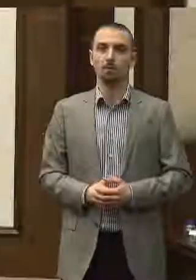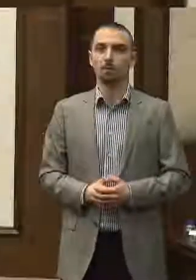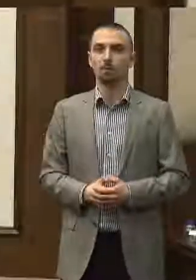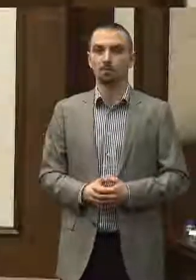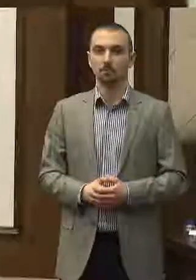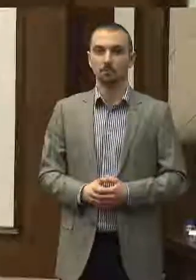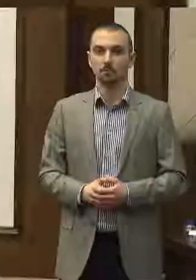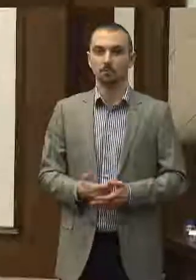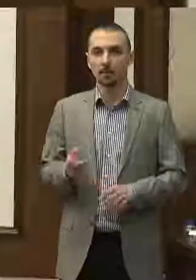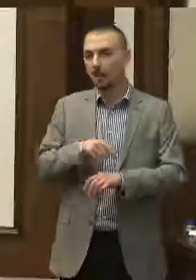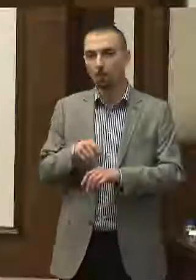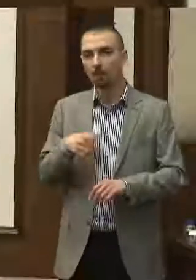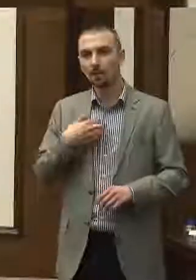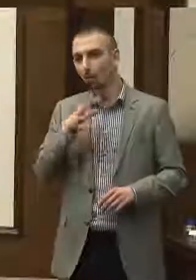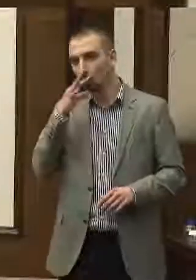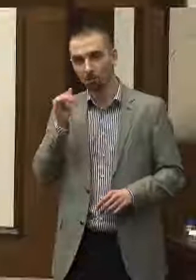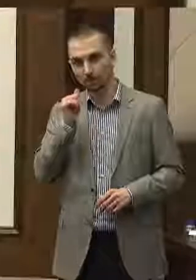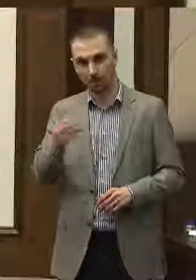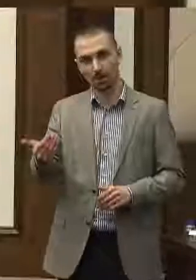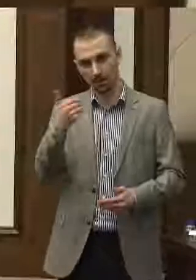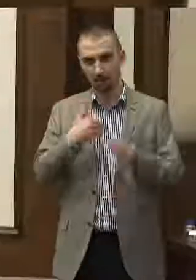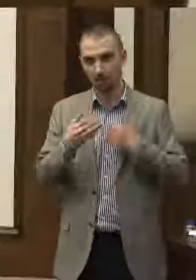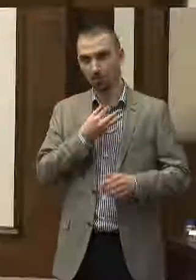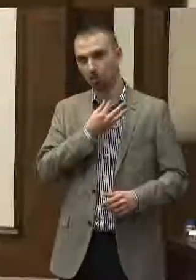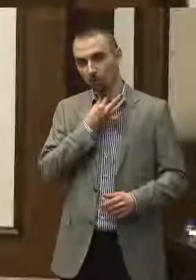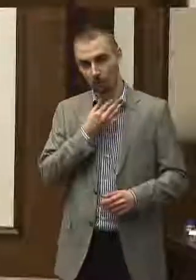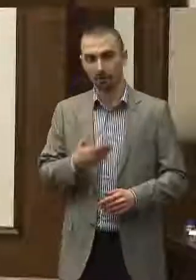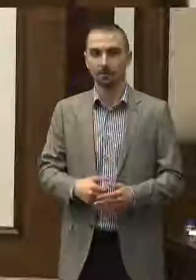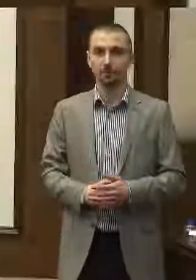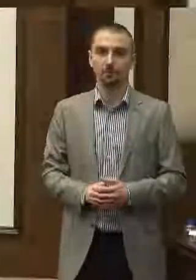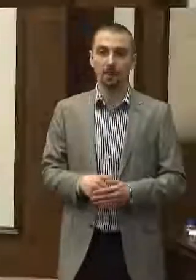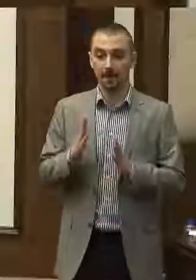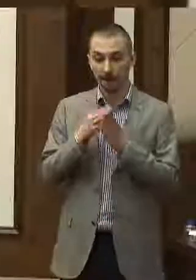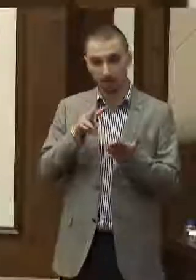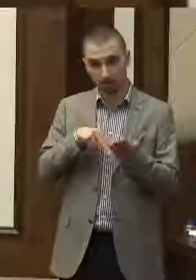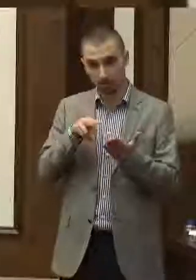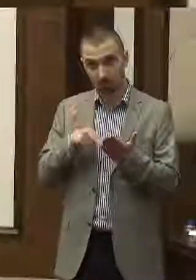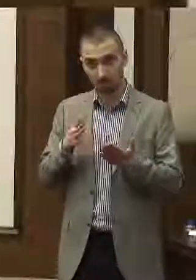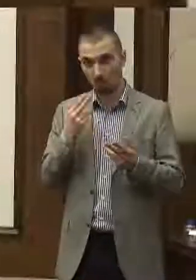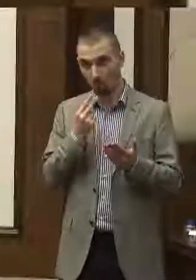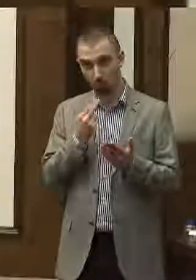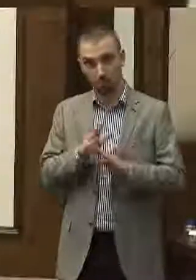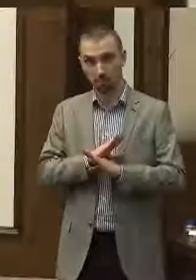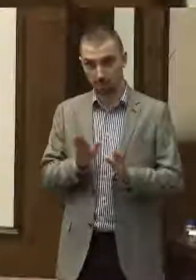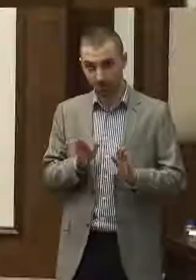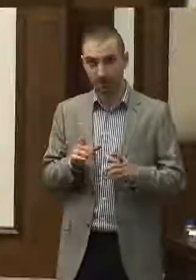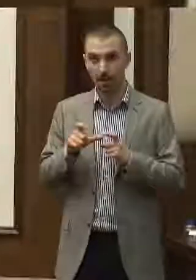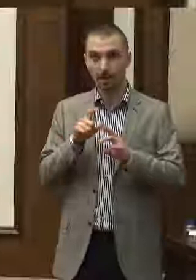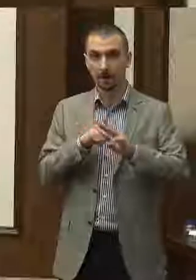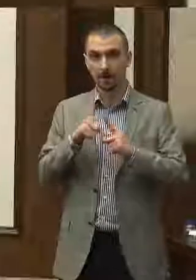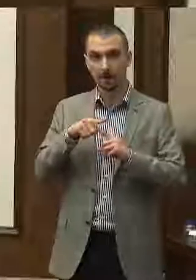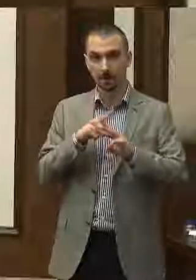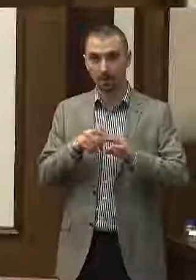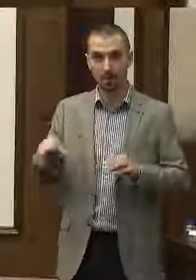Zaman ayırabildiğiniz ölçüde. Bu kitapların seslendirilmesi sonucunda GETEM'in bütün